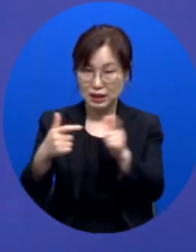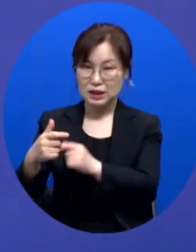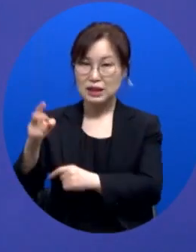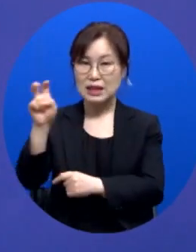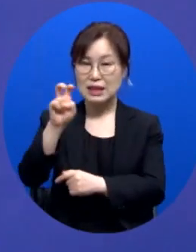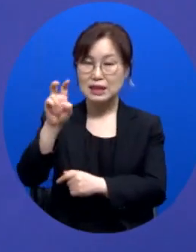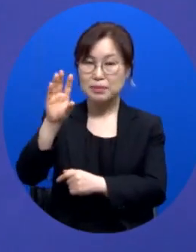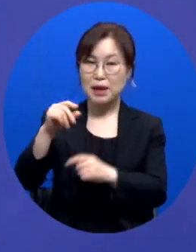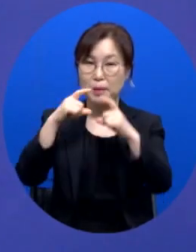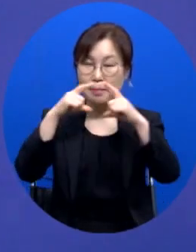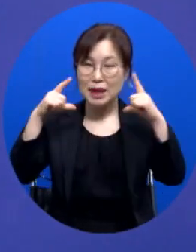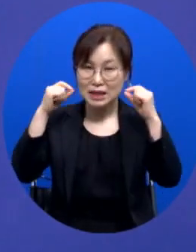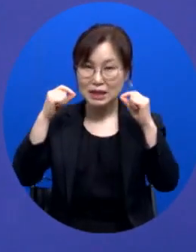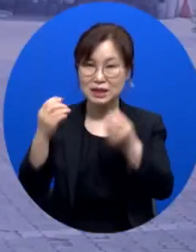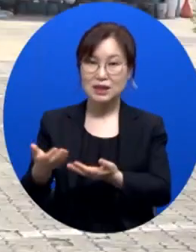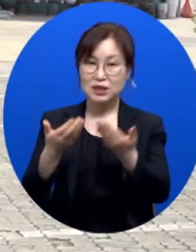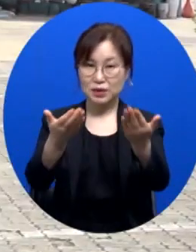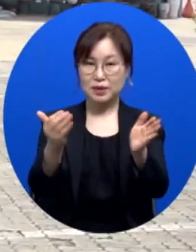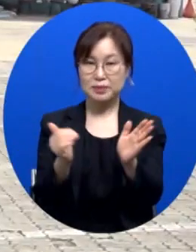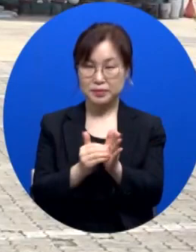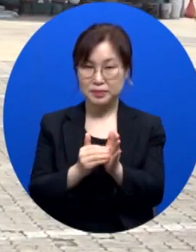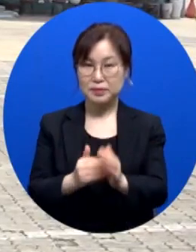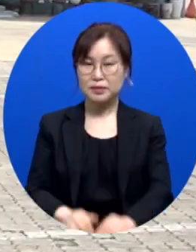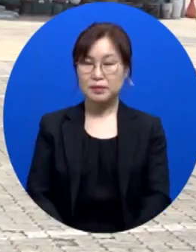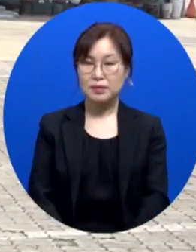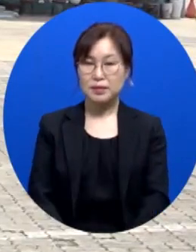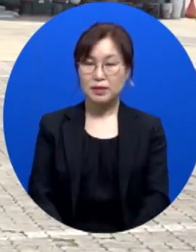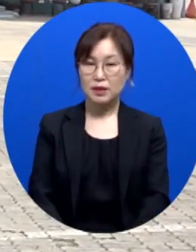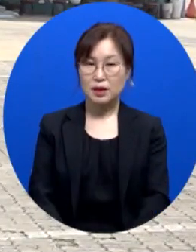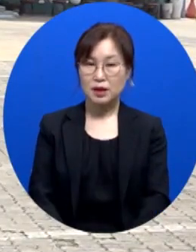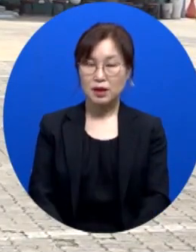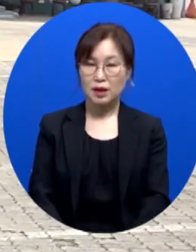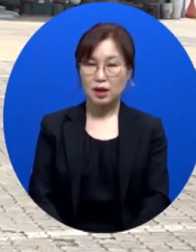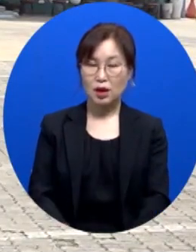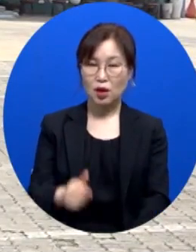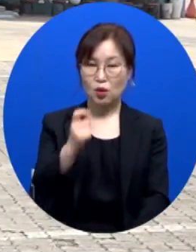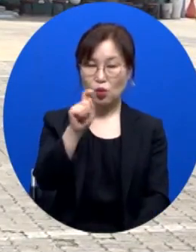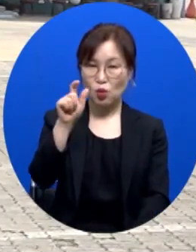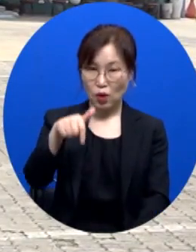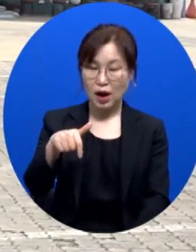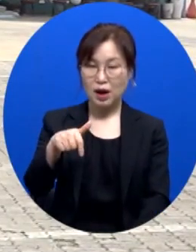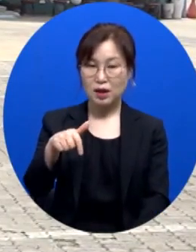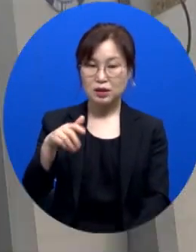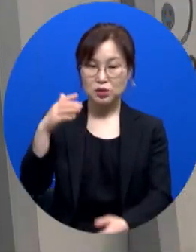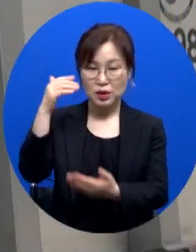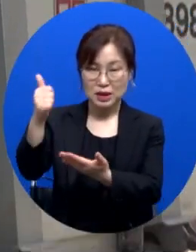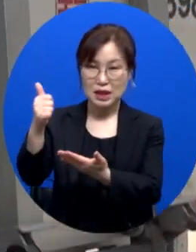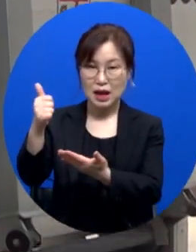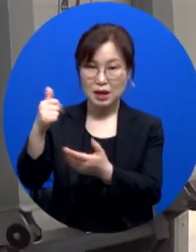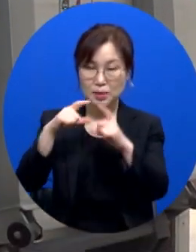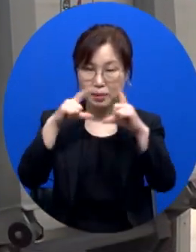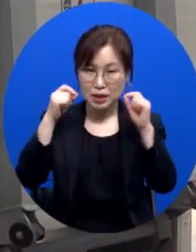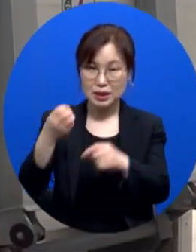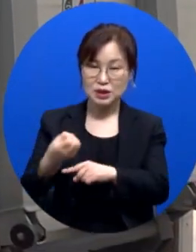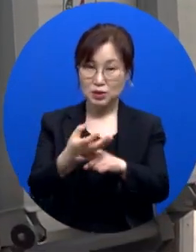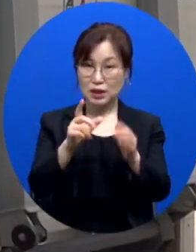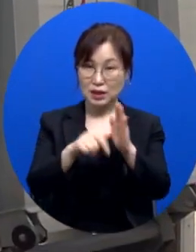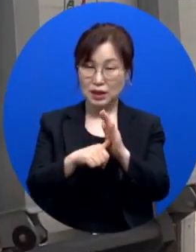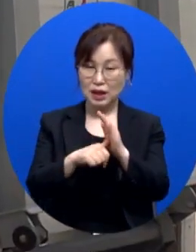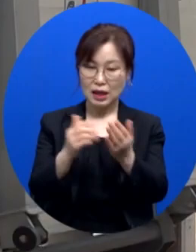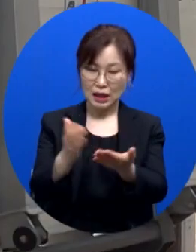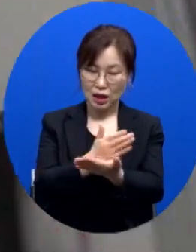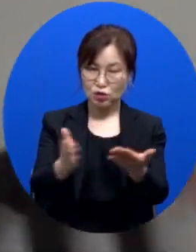20만 장을 전달했습니다 천기 연 과 각종 원 회장은 마스크 전달식에서 나눔을 통해